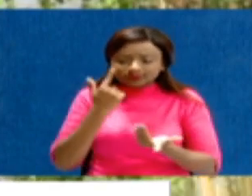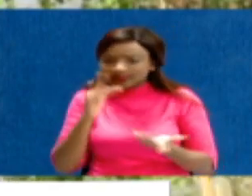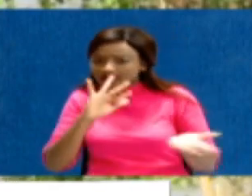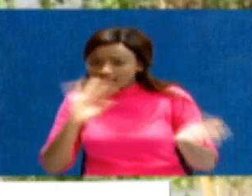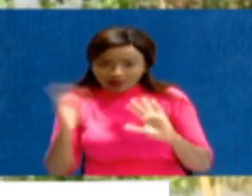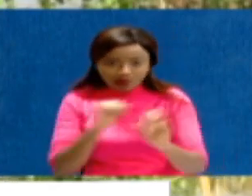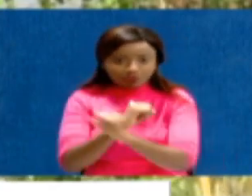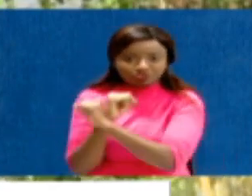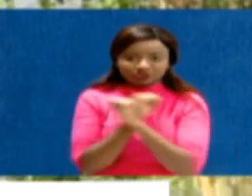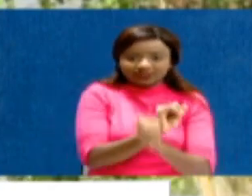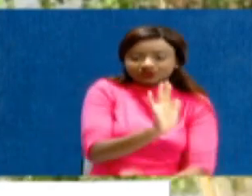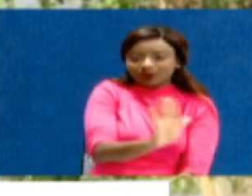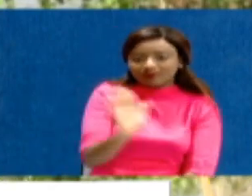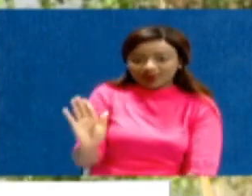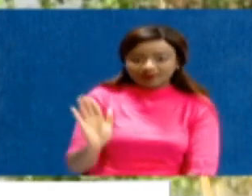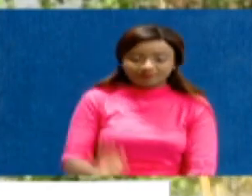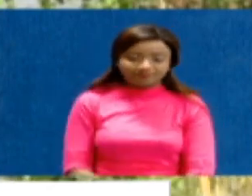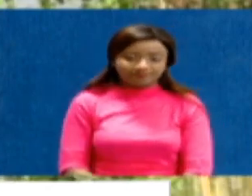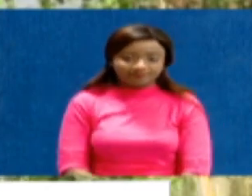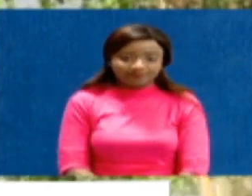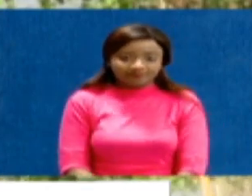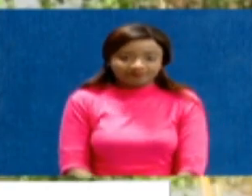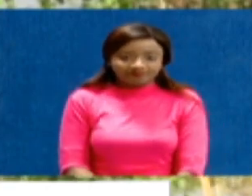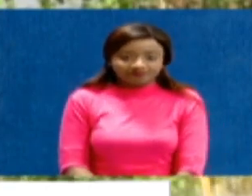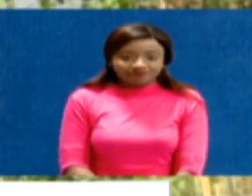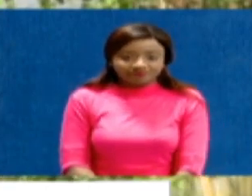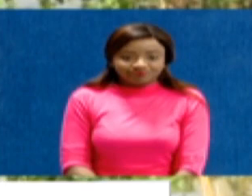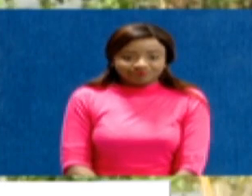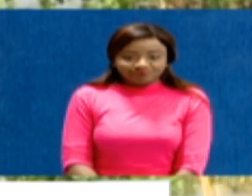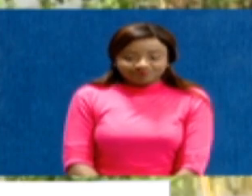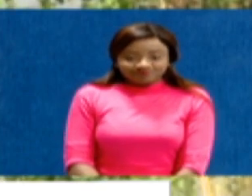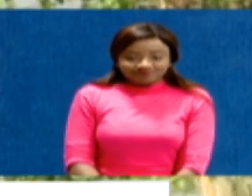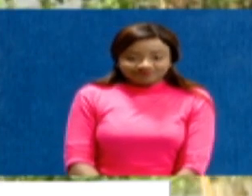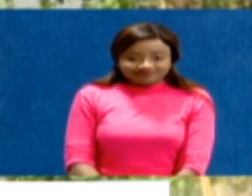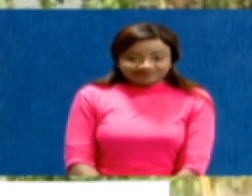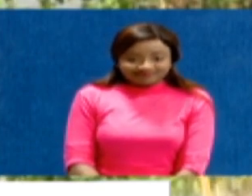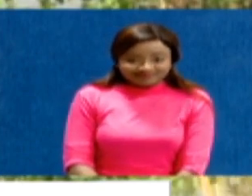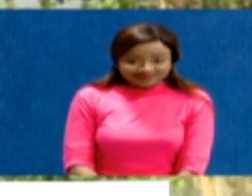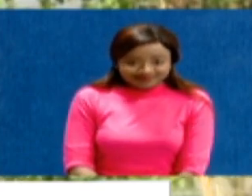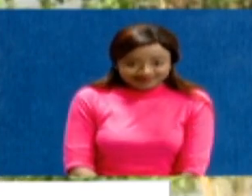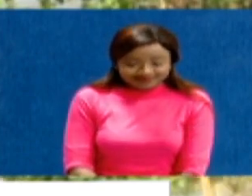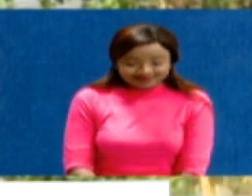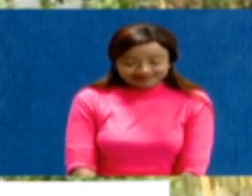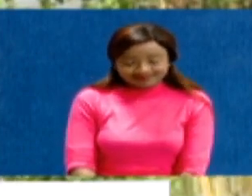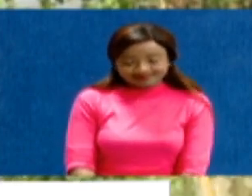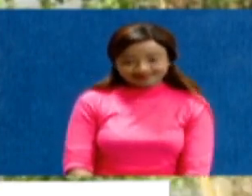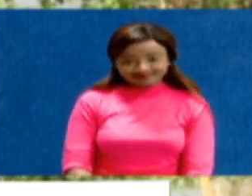madhila yanayosababishwa na viboko na mamba. Laura Otieno, Runinga Citizen, kutoka kaunti ya Kisumu.